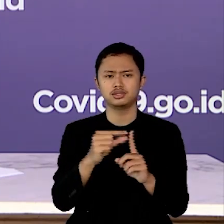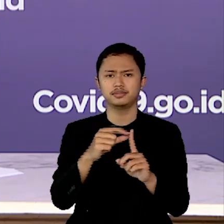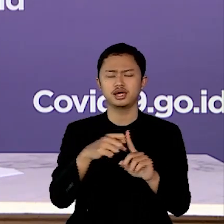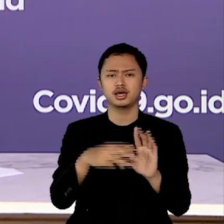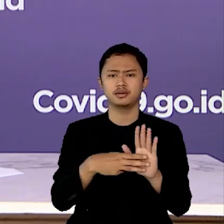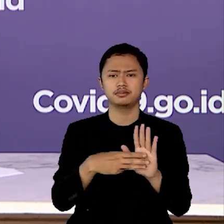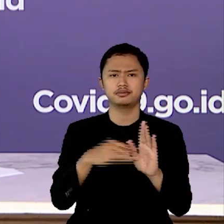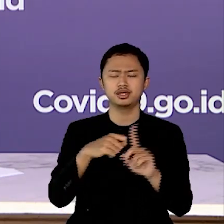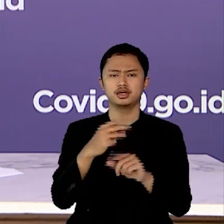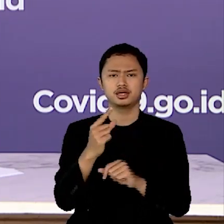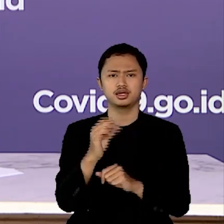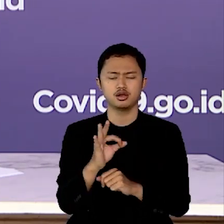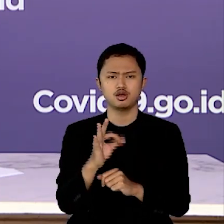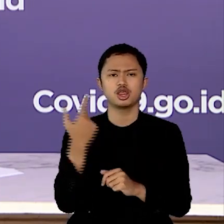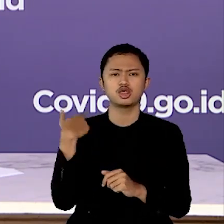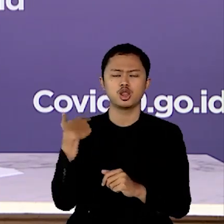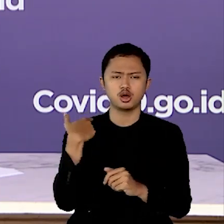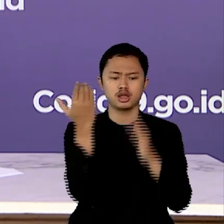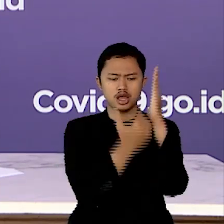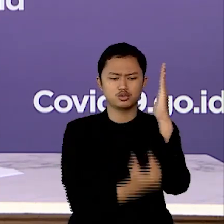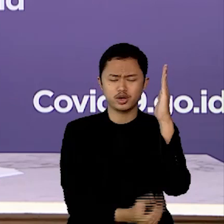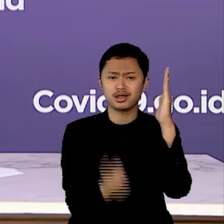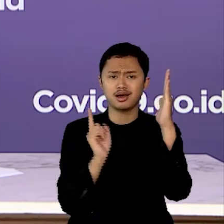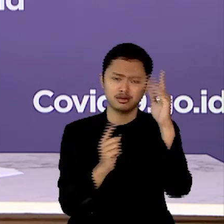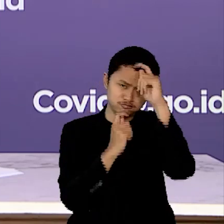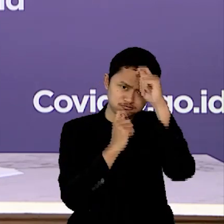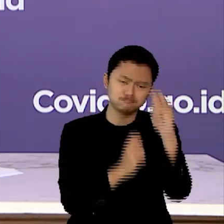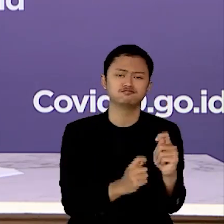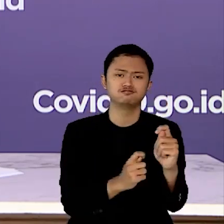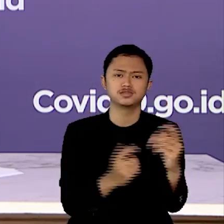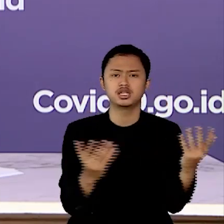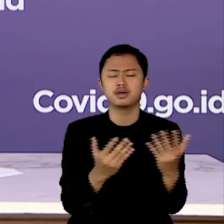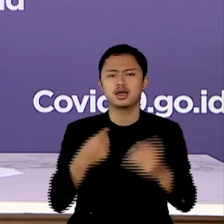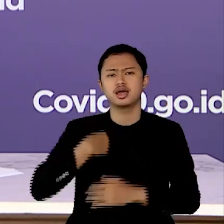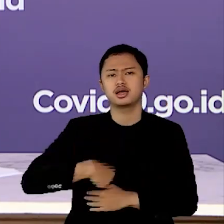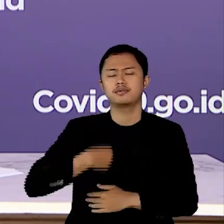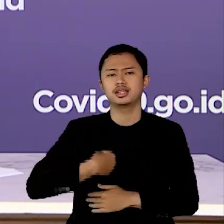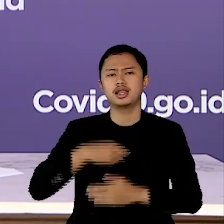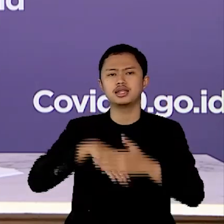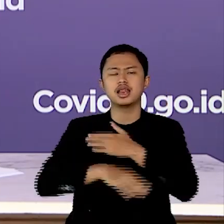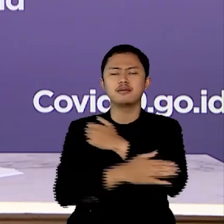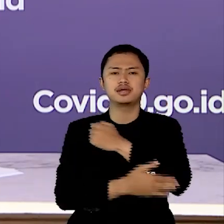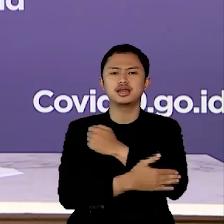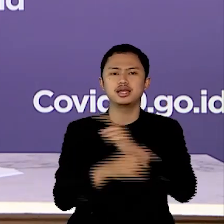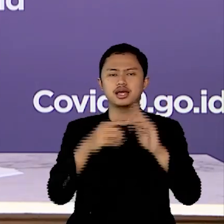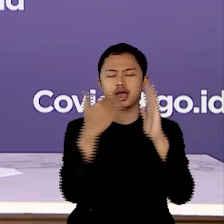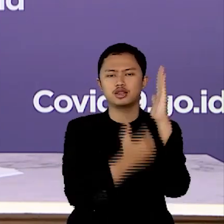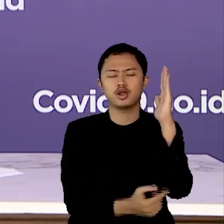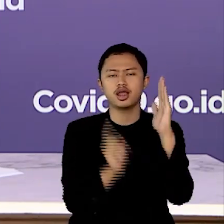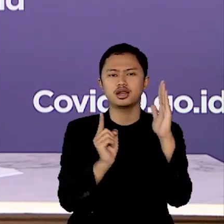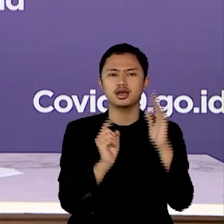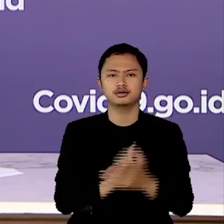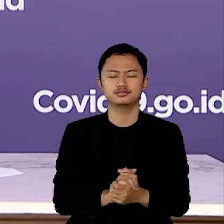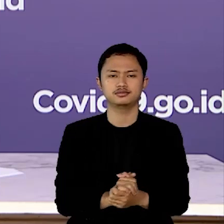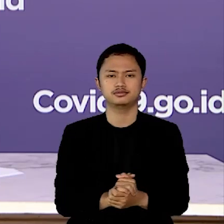PPKI micro untuk dapat mematuhi ketentuan yang diatur di dalam instruksi Mendagri nomor 12 tahun